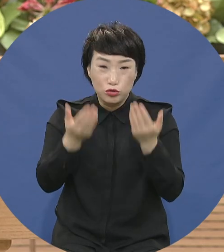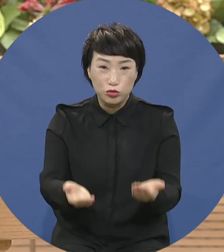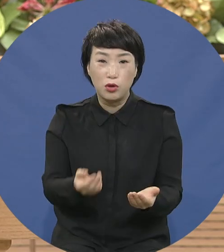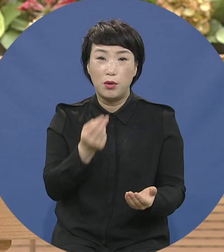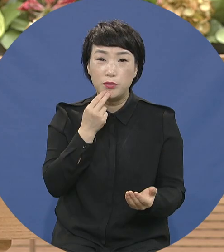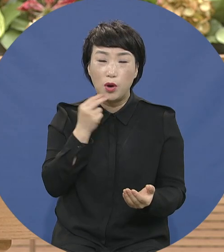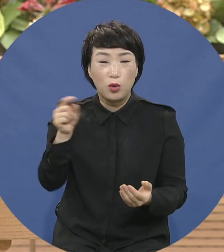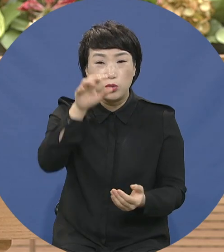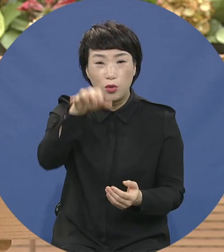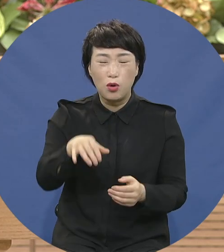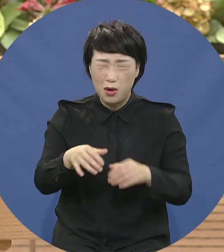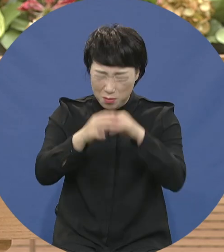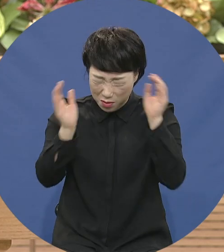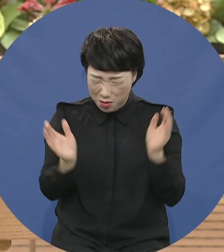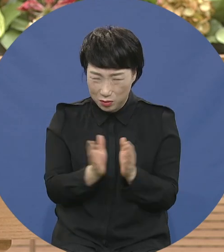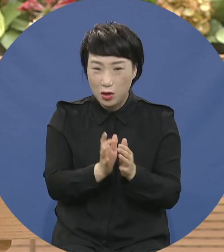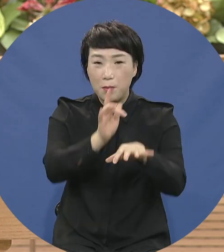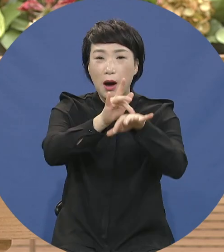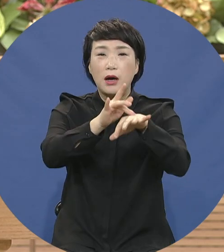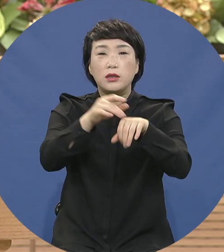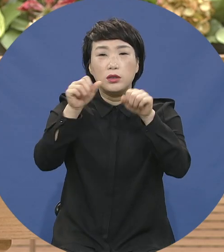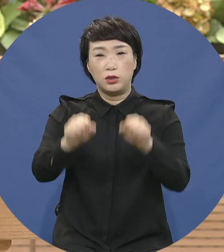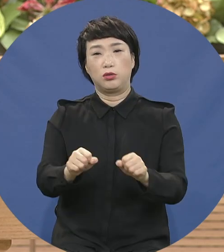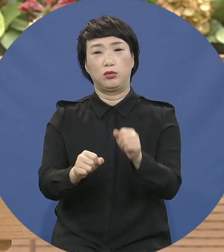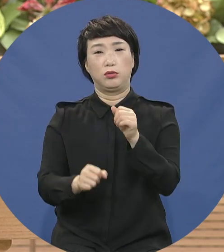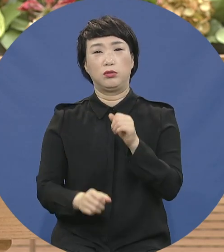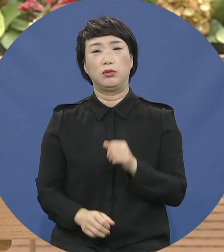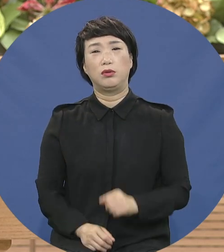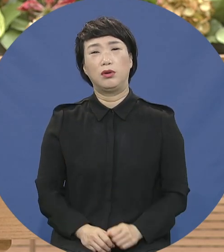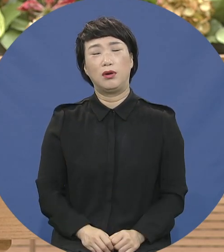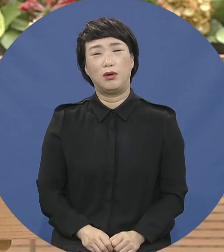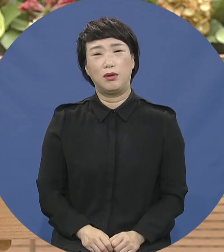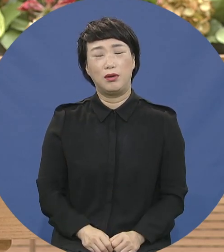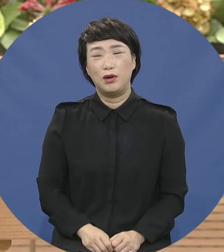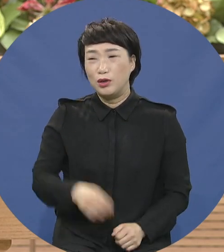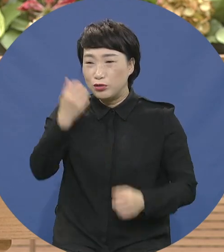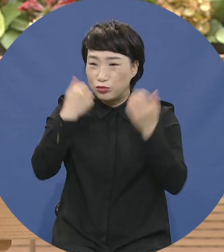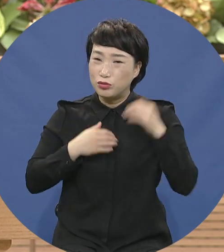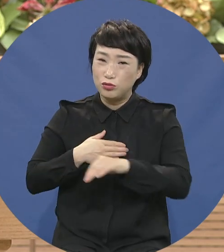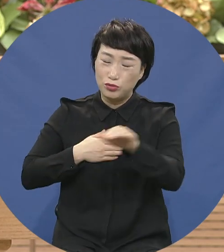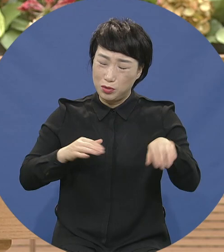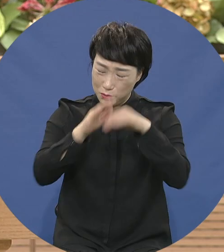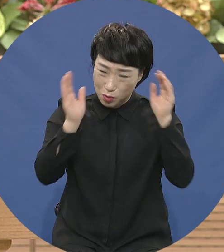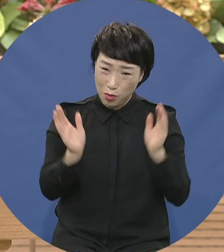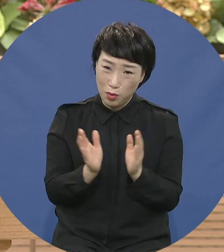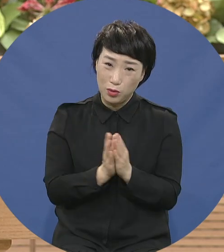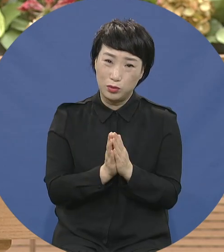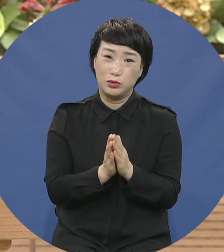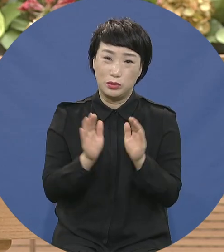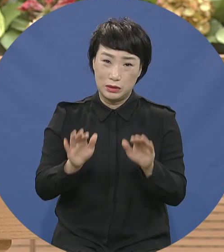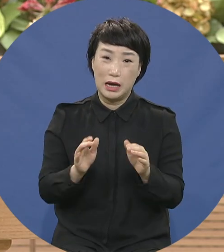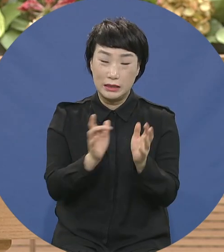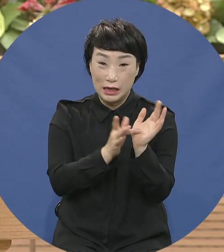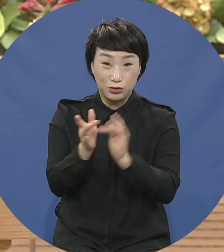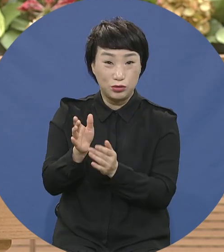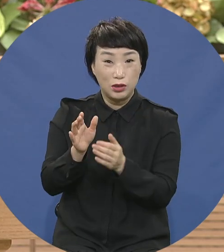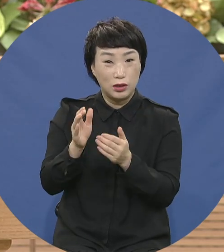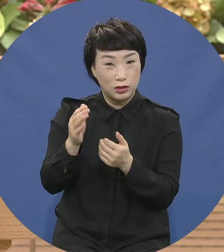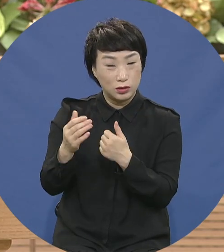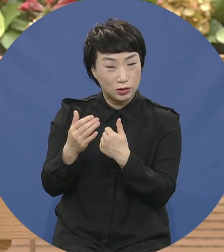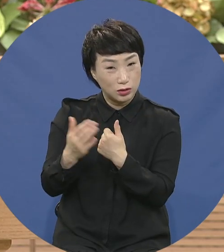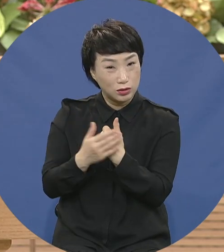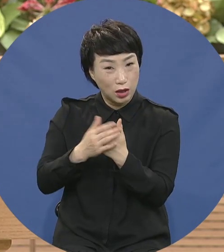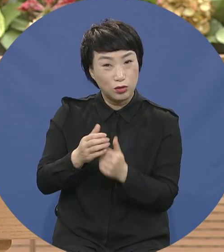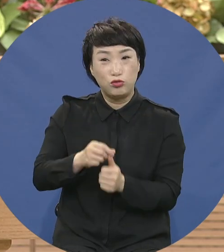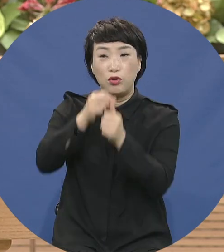마귀는 어디가 다 존재하고 있습니다. 어느 누구를 막론하고 예수로